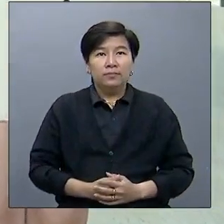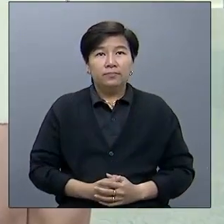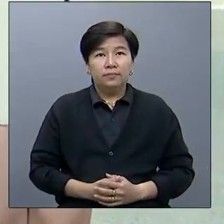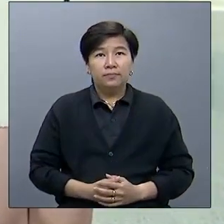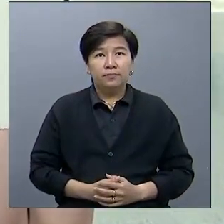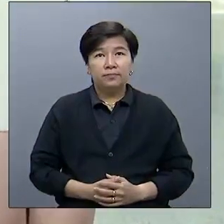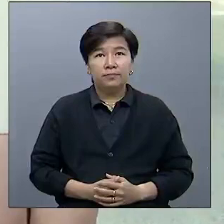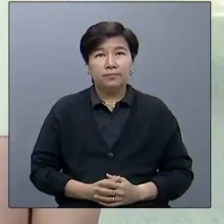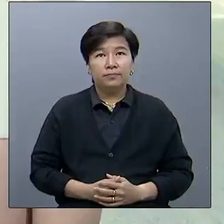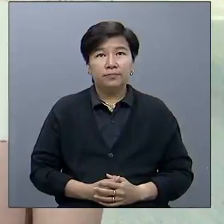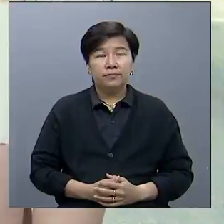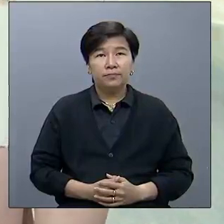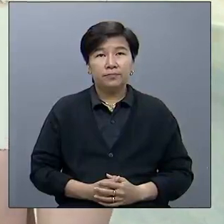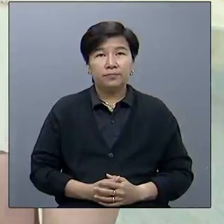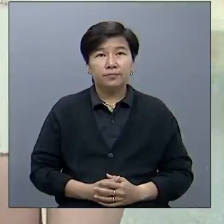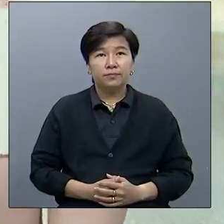Miss you